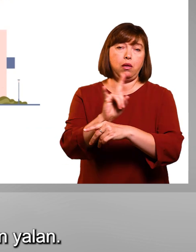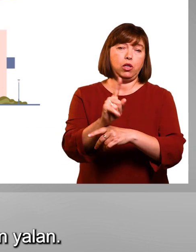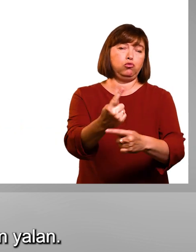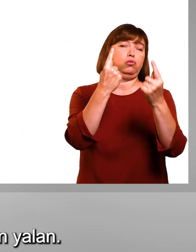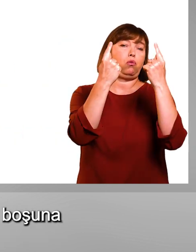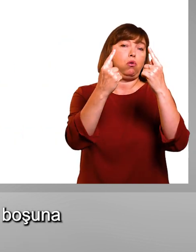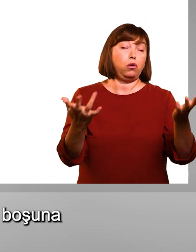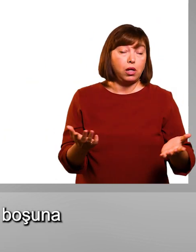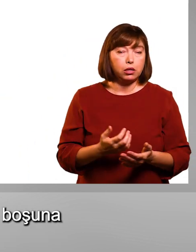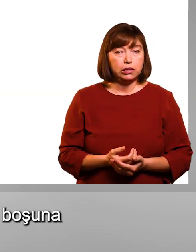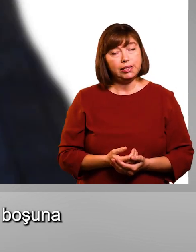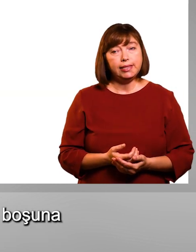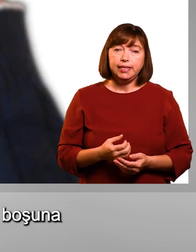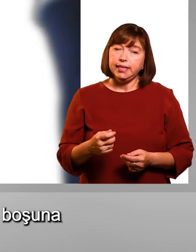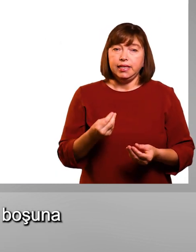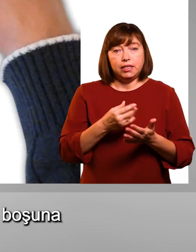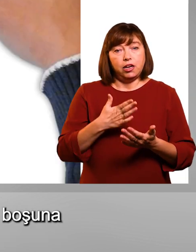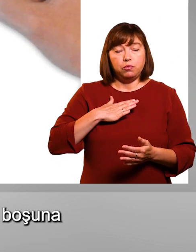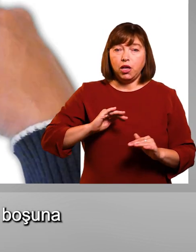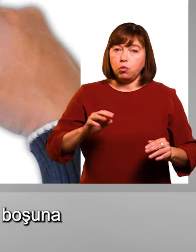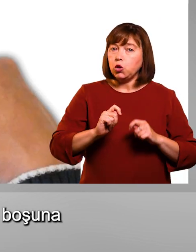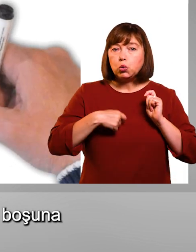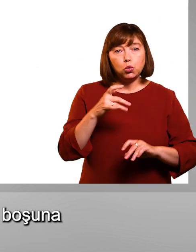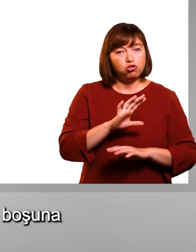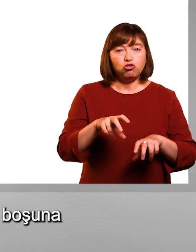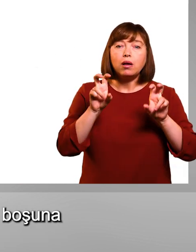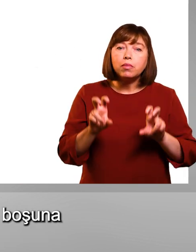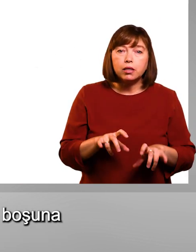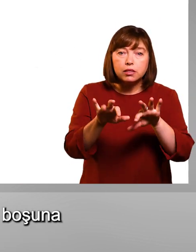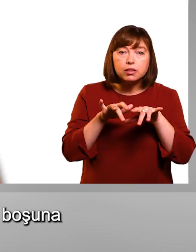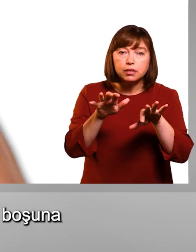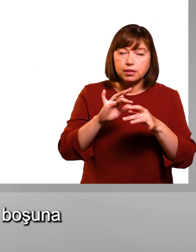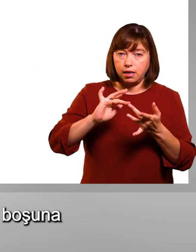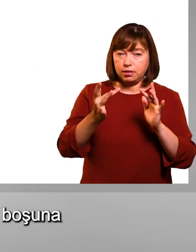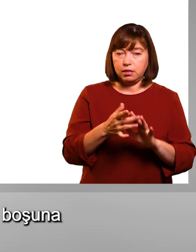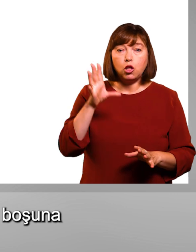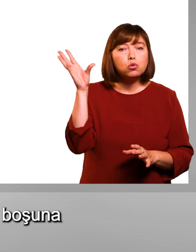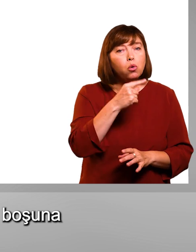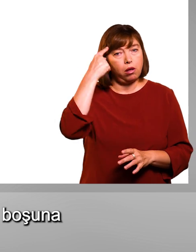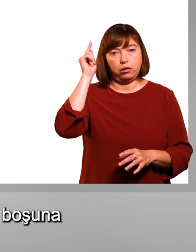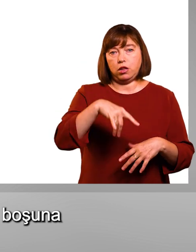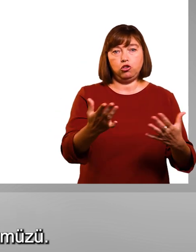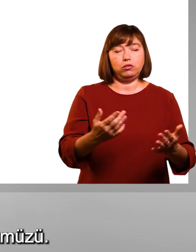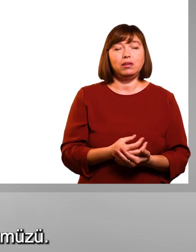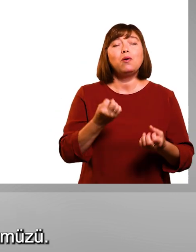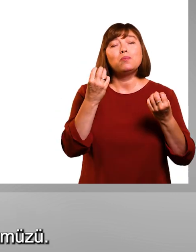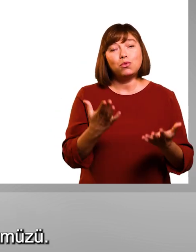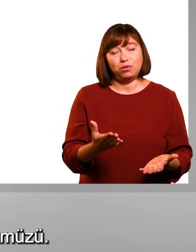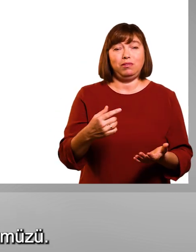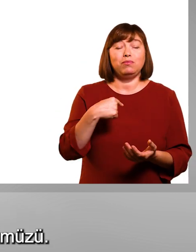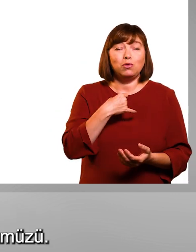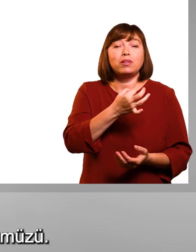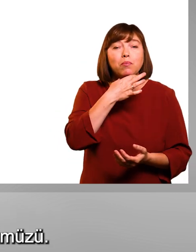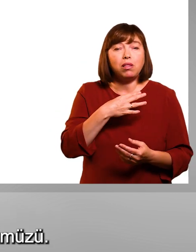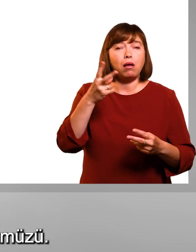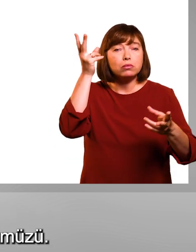minciună gogonată. Ei, dragii mei copii, se vede că nu degeaba stați voi pe internet. Pe toate le știți. Pur și simplu ne